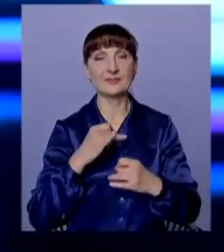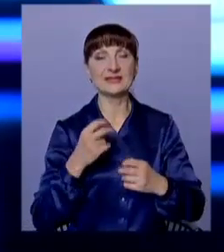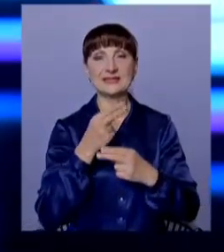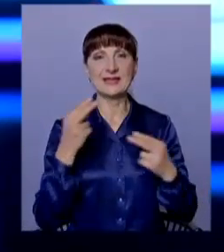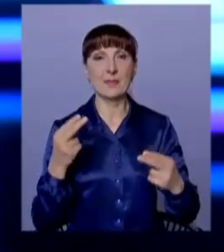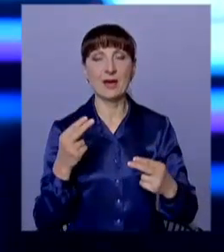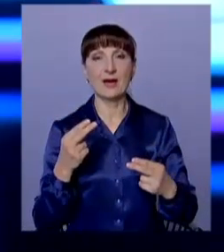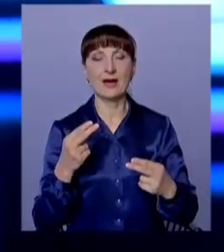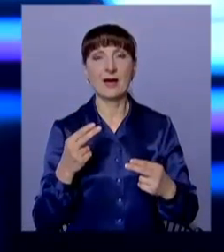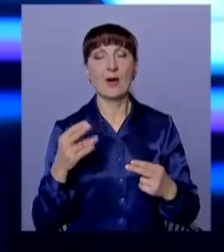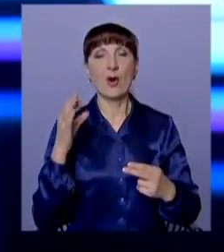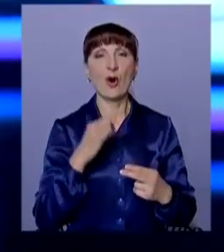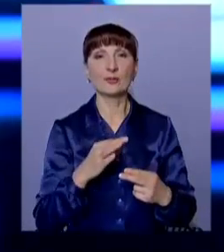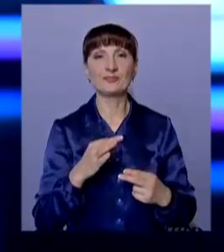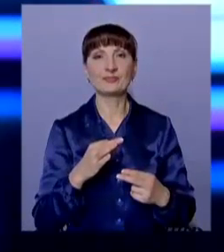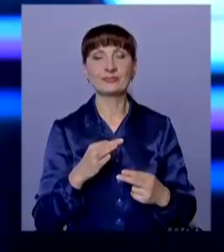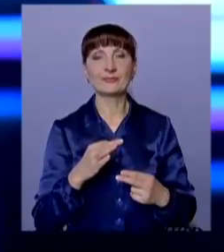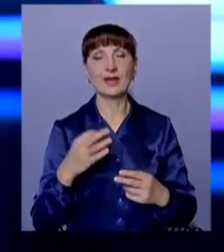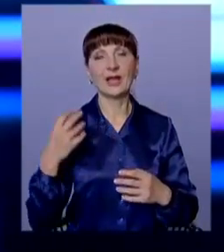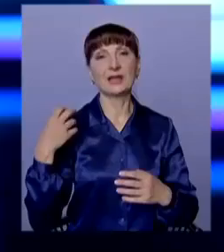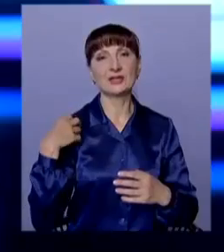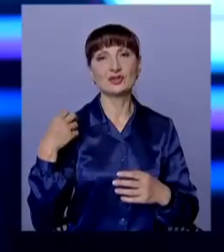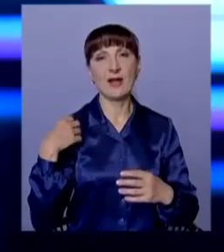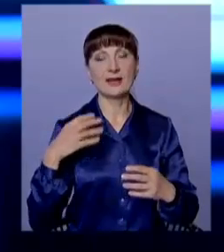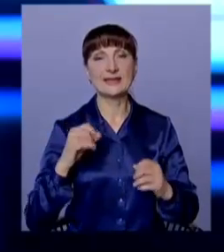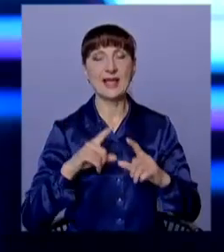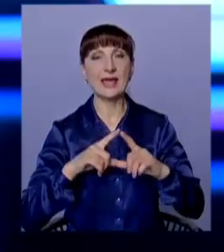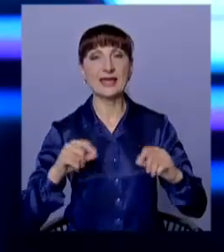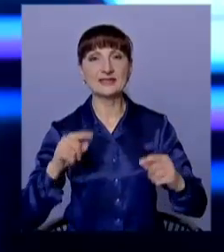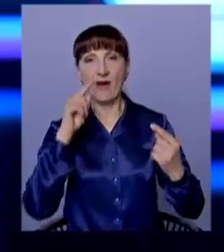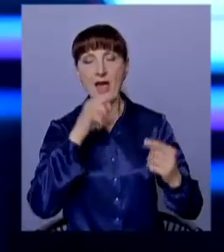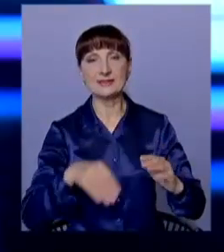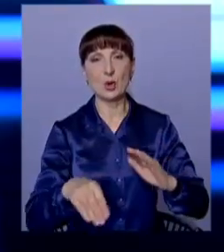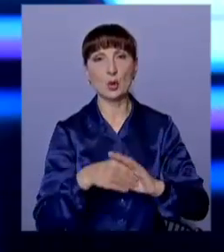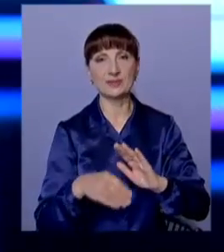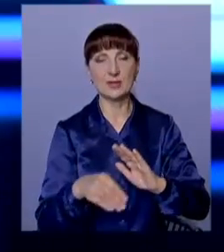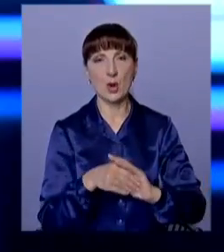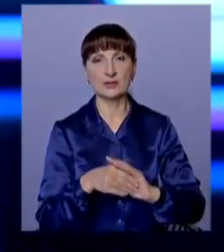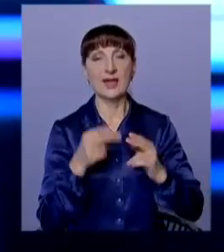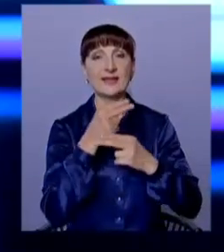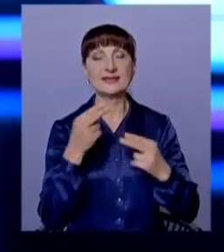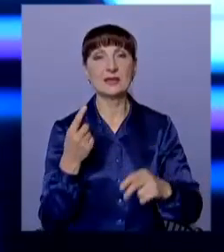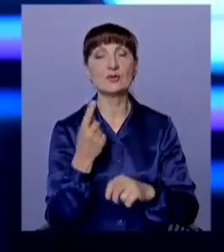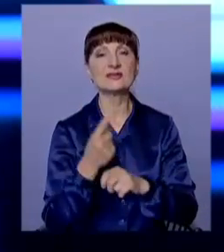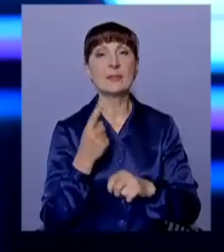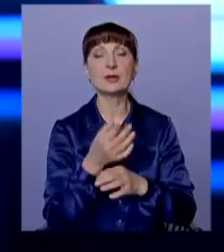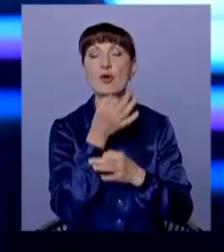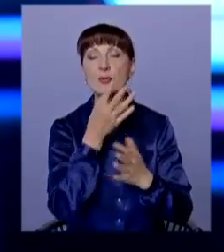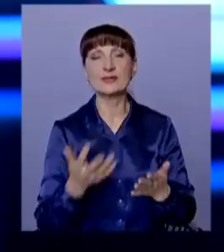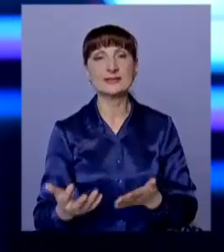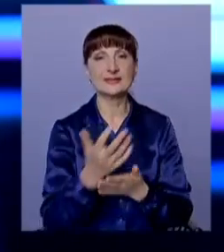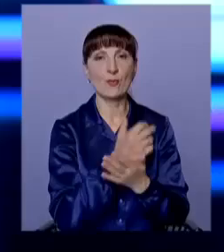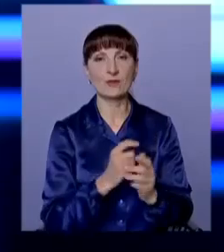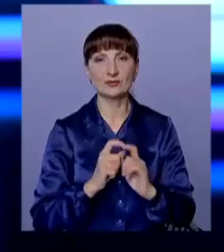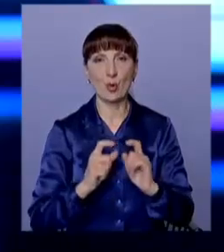Я имею в виду высказывание первых лиц из агентства антикоррупционного на тему запрета именно любых сборов в стенах